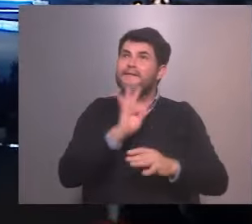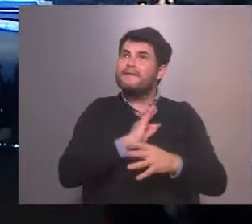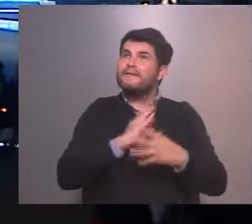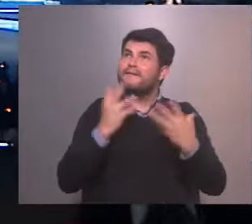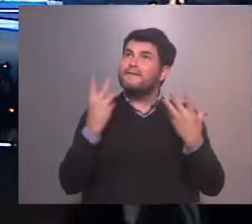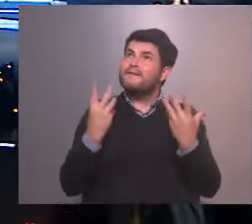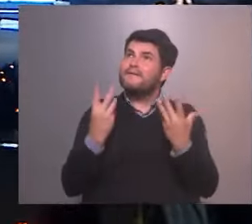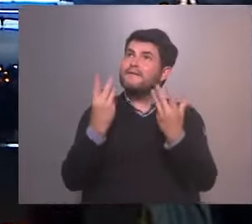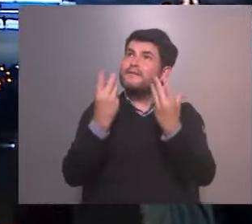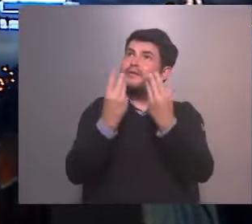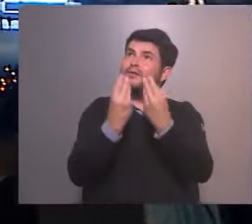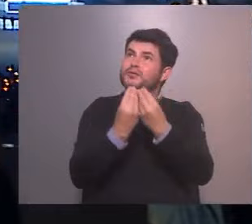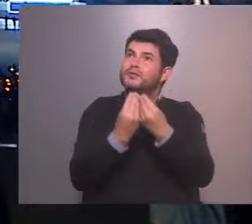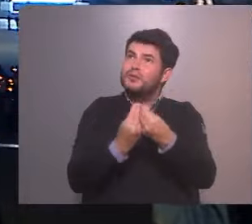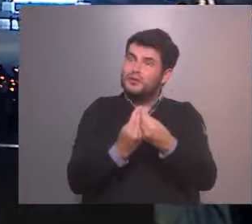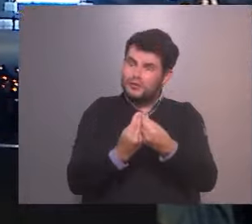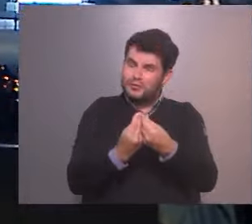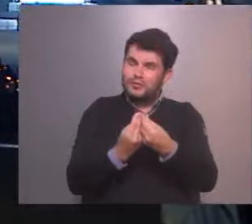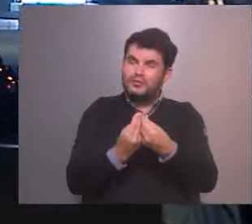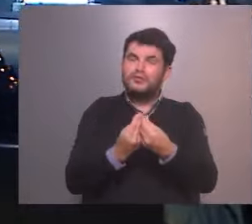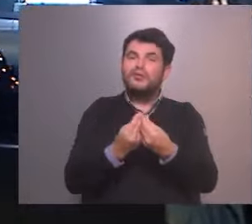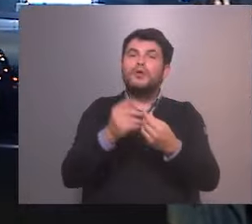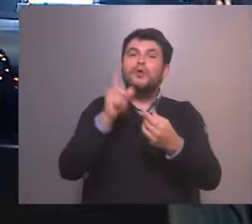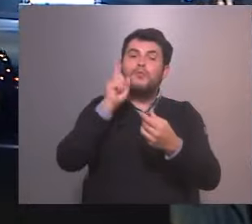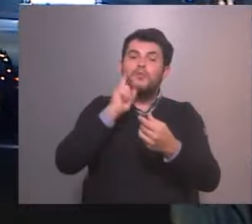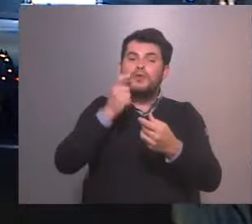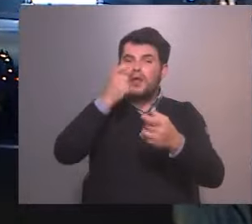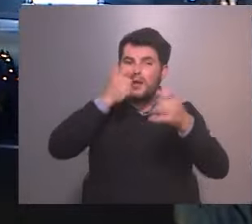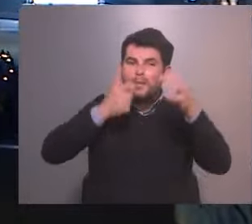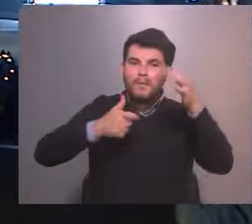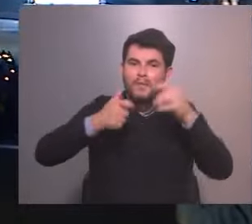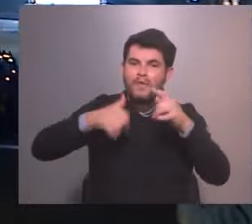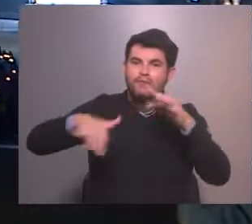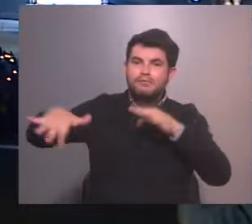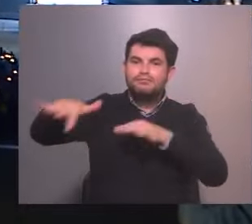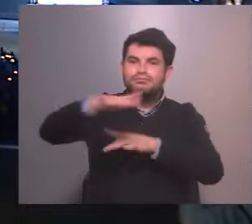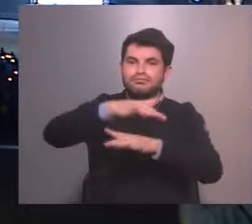il frutto del tuo seno, Gesù.